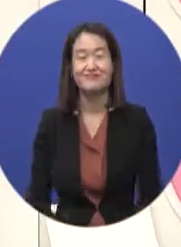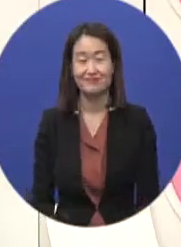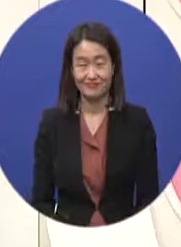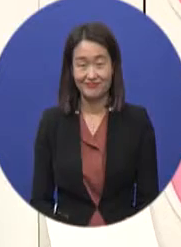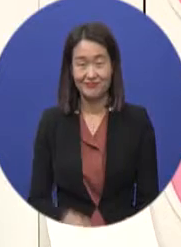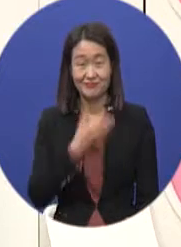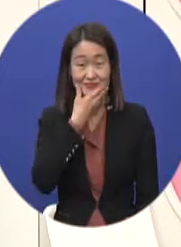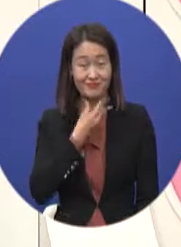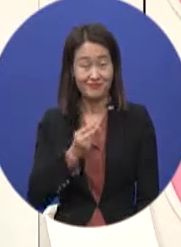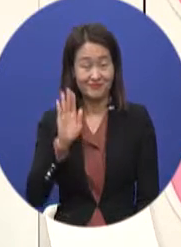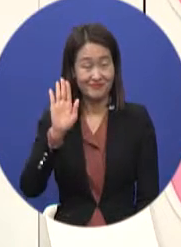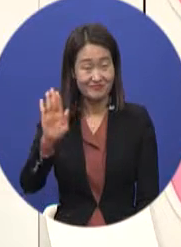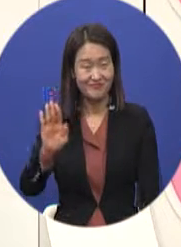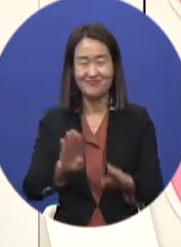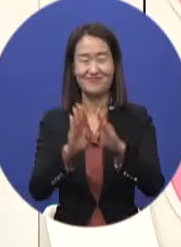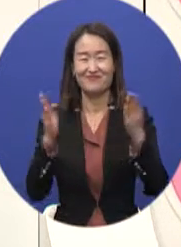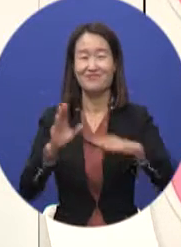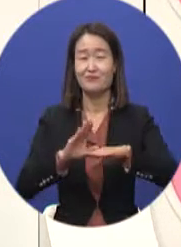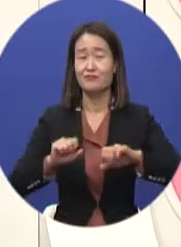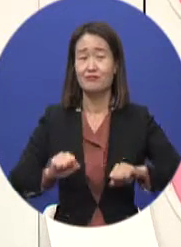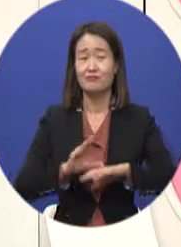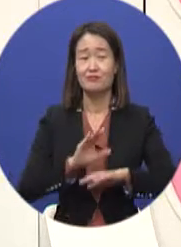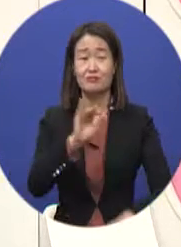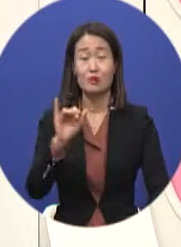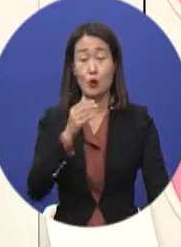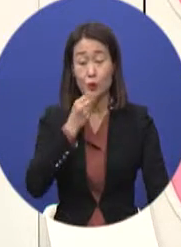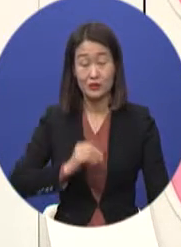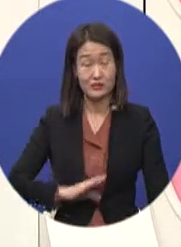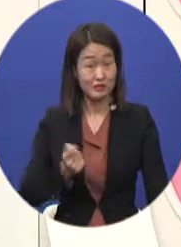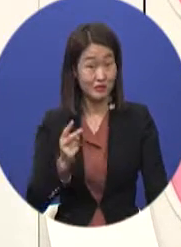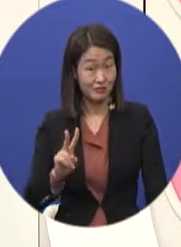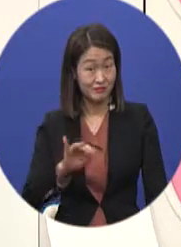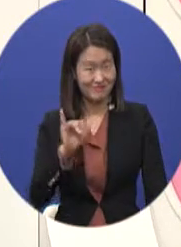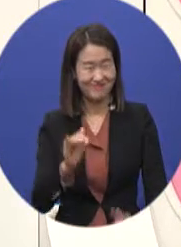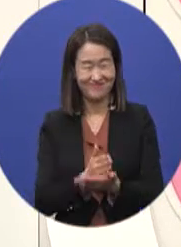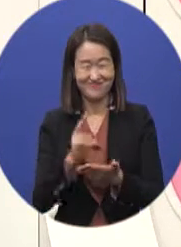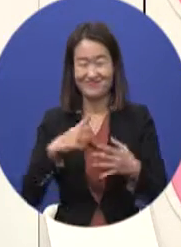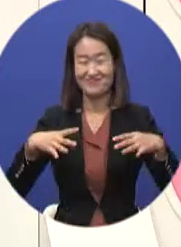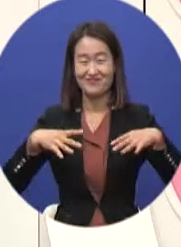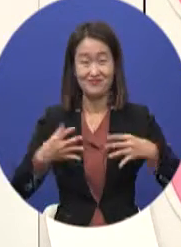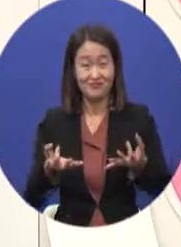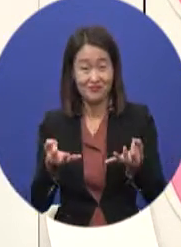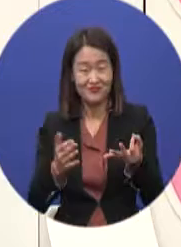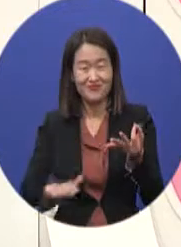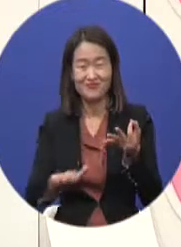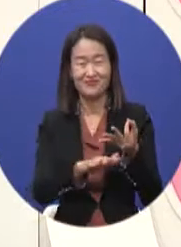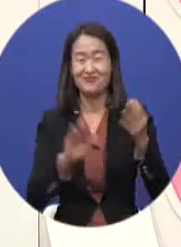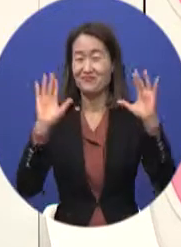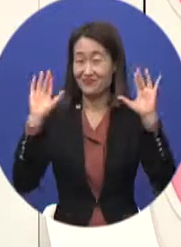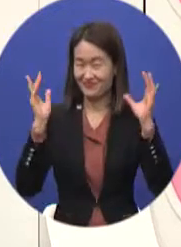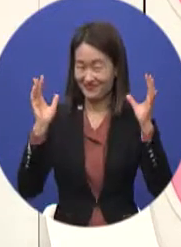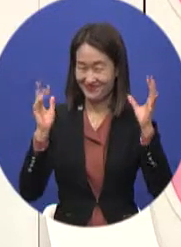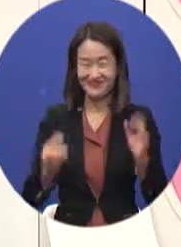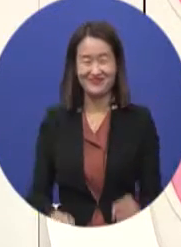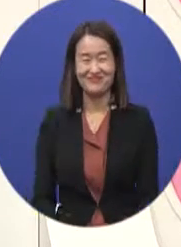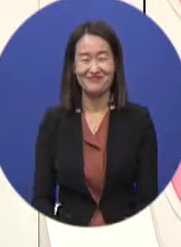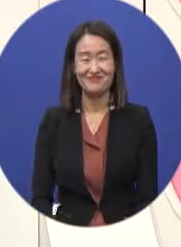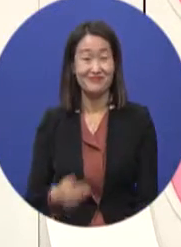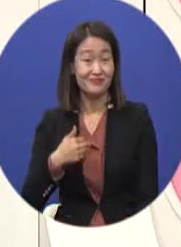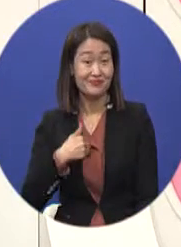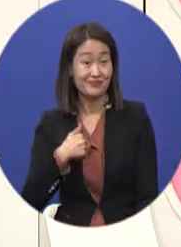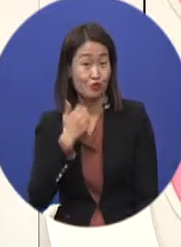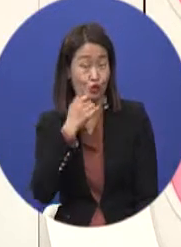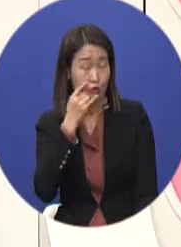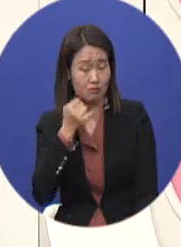안녕하세요. 행복한 미래를 여는 방송 생방송 국제TV 전국 나눔 노래자랑에 오신 여러분 환영합니다.